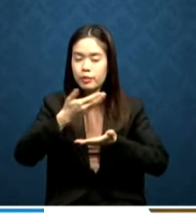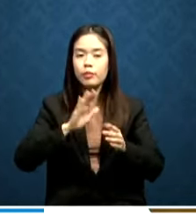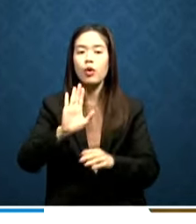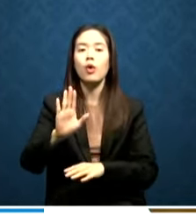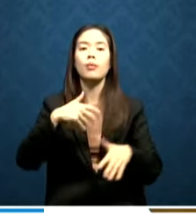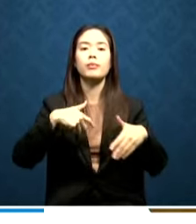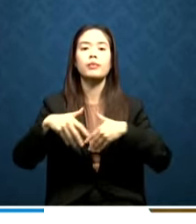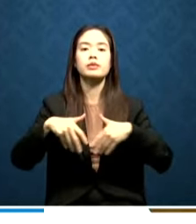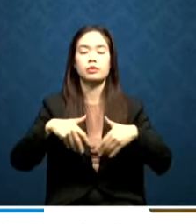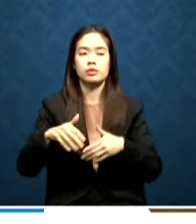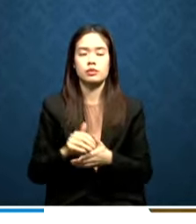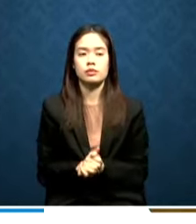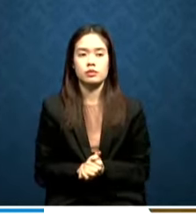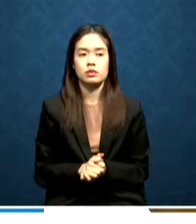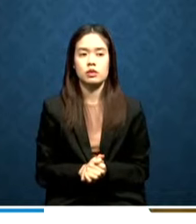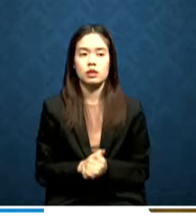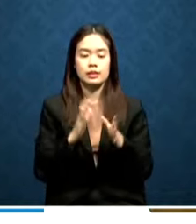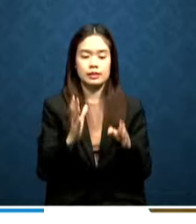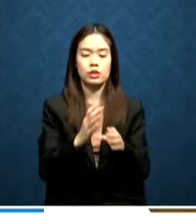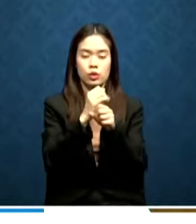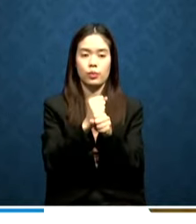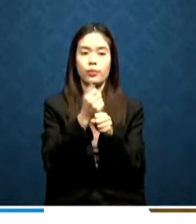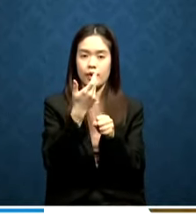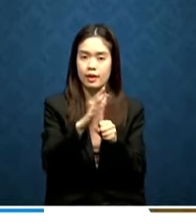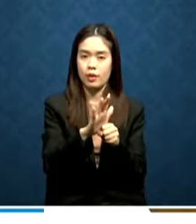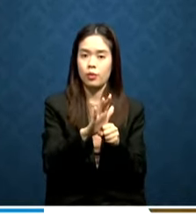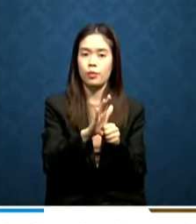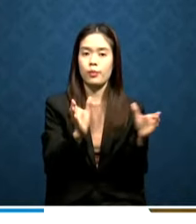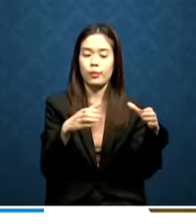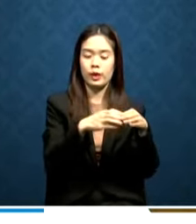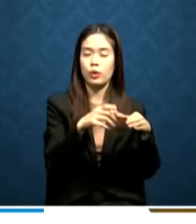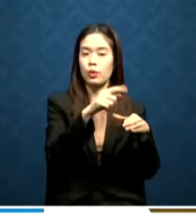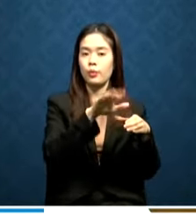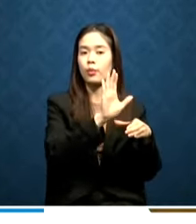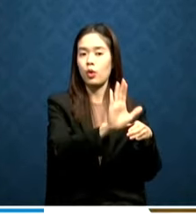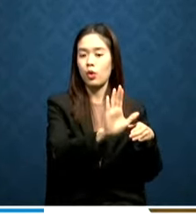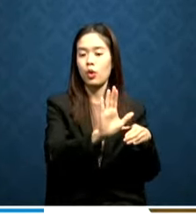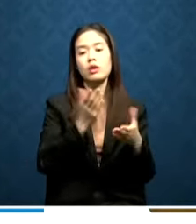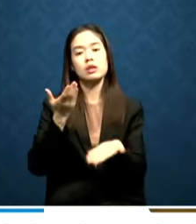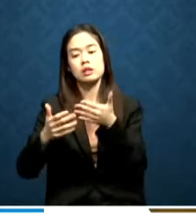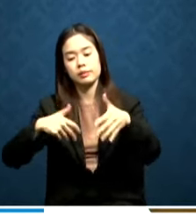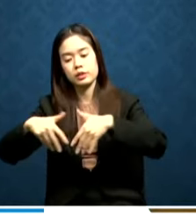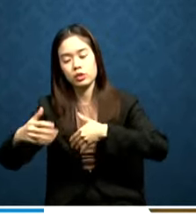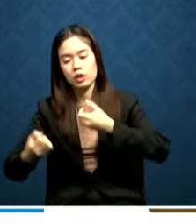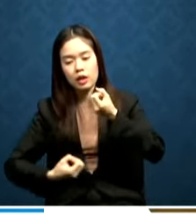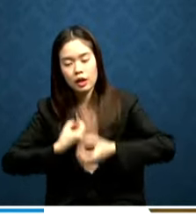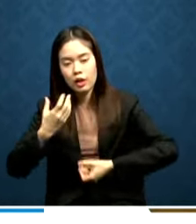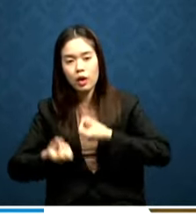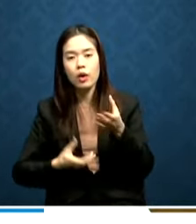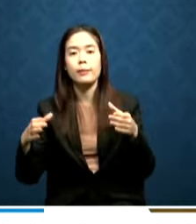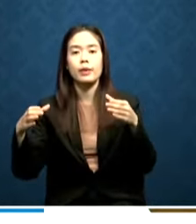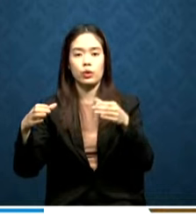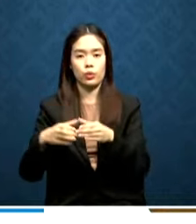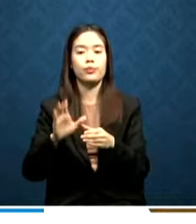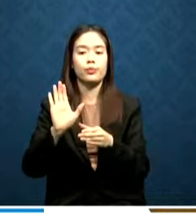คือมีข้อยุติแบบหนึ่งมีเสนอเป็นถามประชาชนเพื่อจะถามความเห็นในเชิงนโยบายซึ่งตรงนี้ทางกฤ